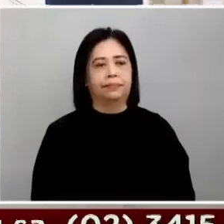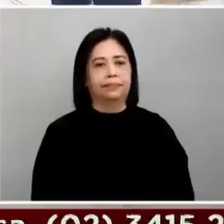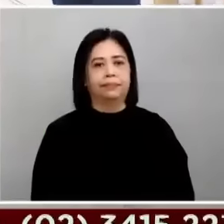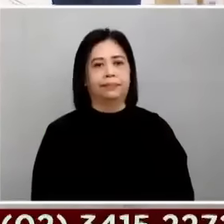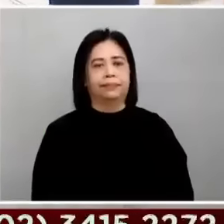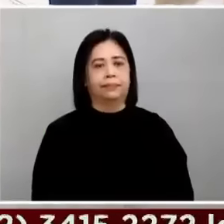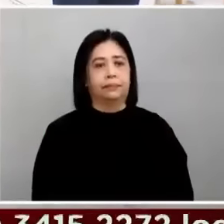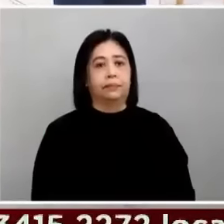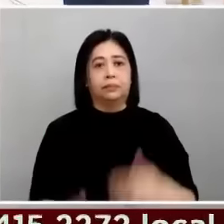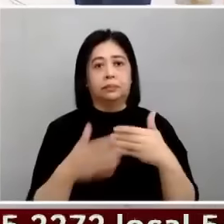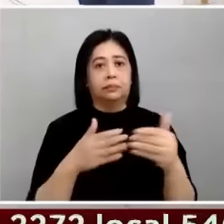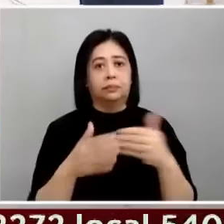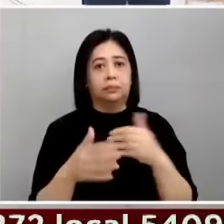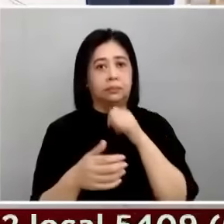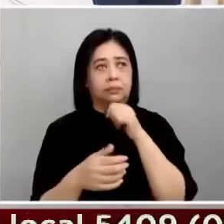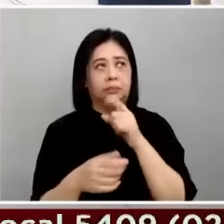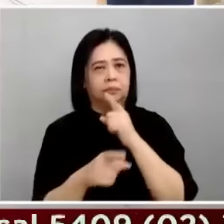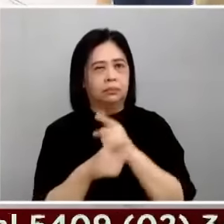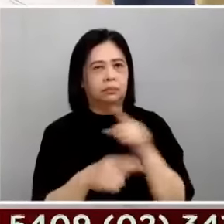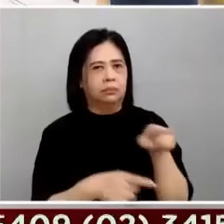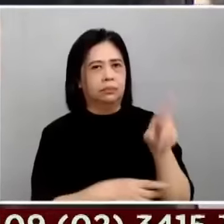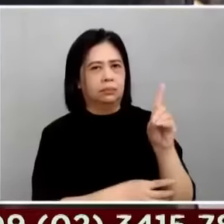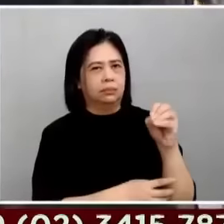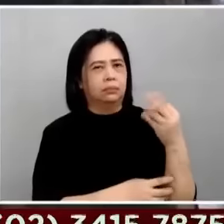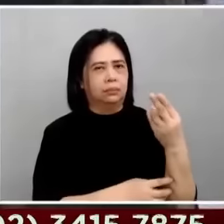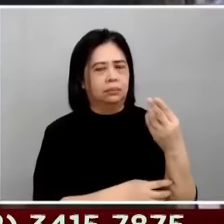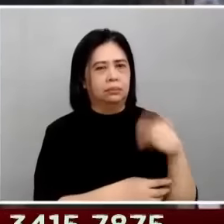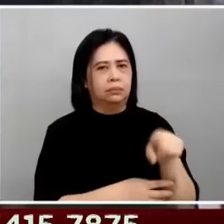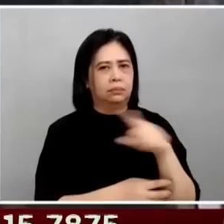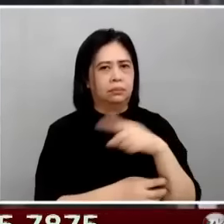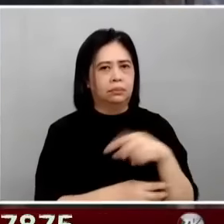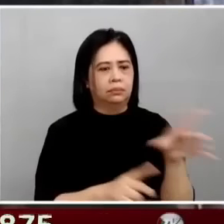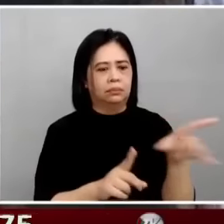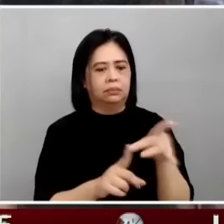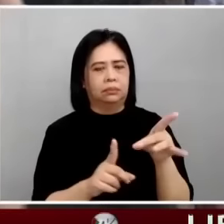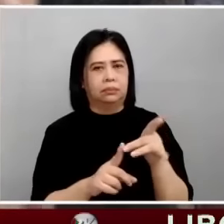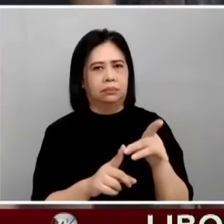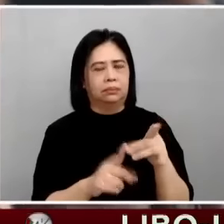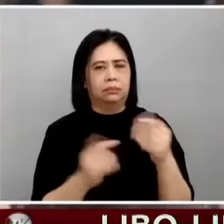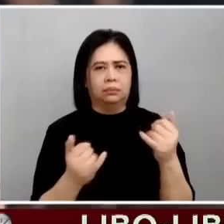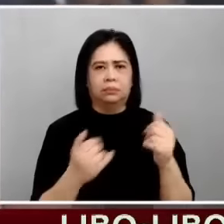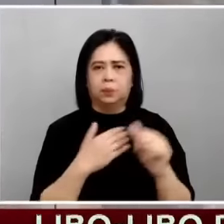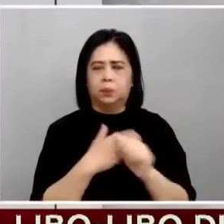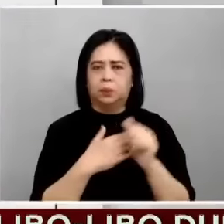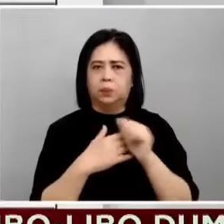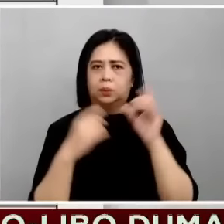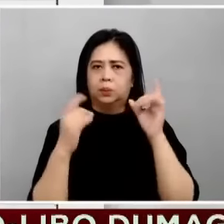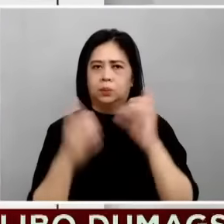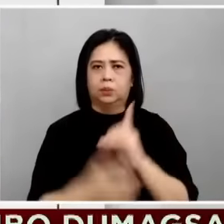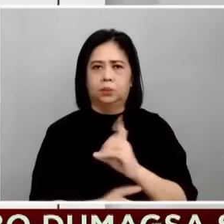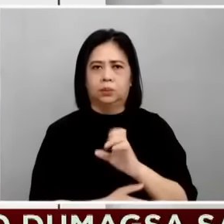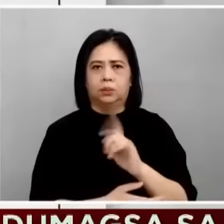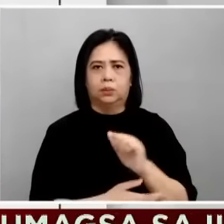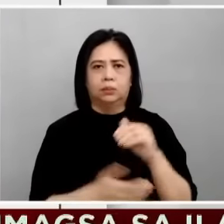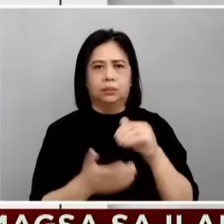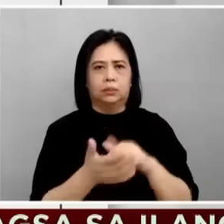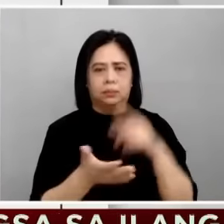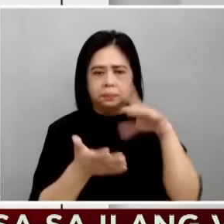Kahit hindi pa kinukumpirma ng Department of Health ang community transmission ng pinangangambahang Delta variant, Muling nakadetect